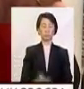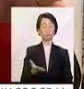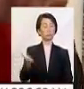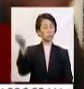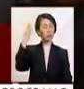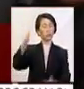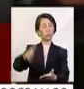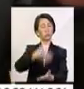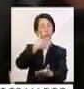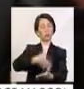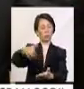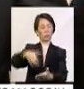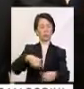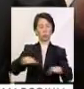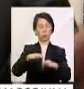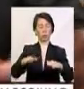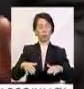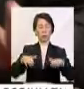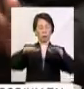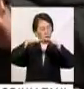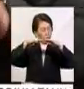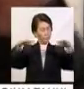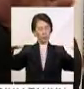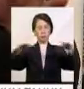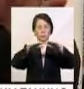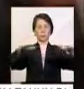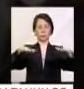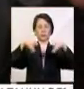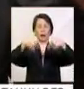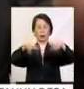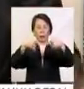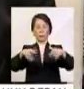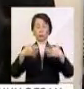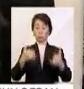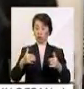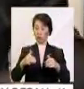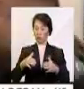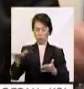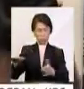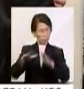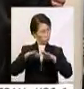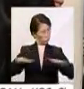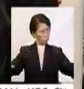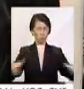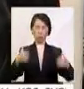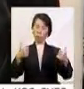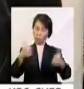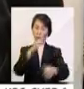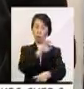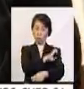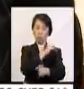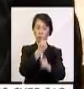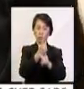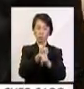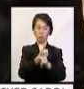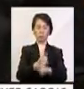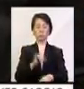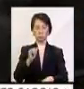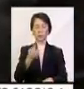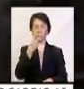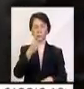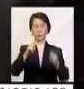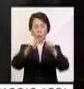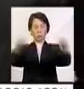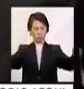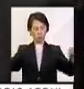dulu berbuat di apa pentas kayu. Kali ini dalam konsert yang cakap eksklusif dalam Istana Budaya. Bagaimana beza tu? Dapat memang baiklah